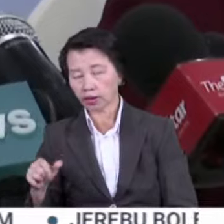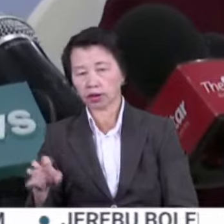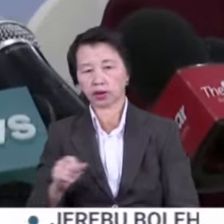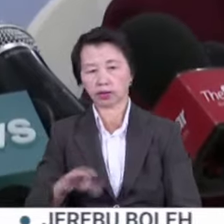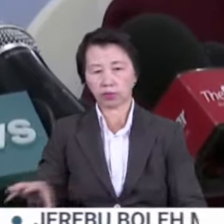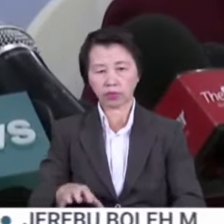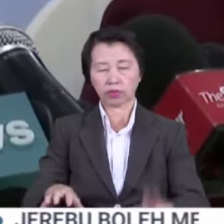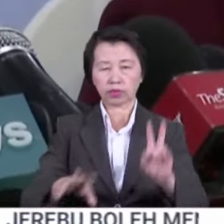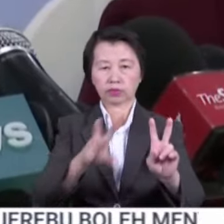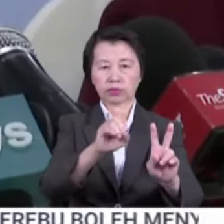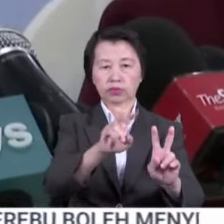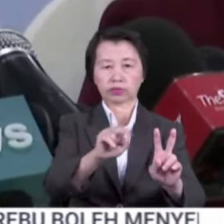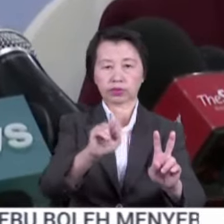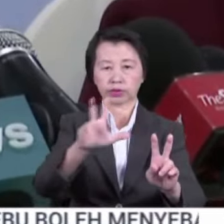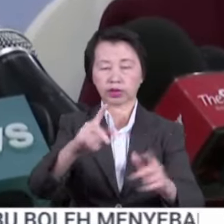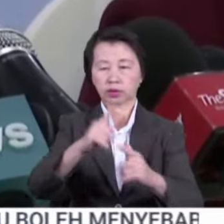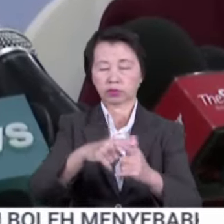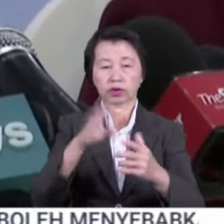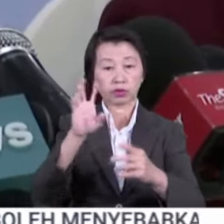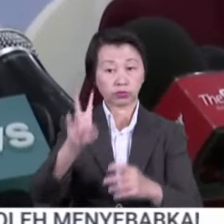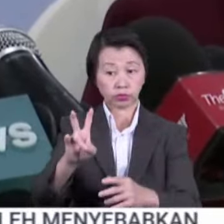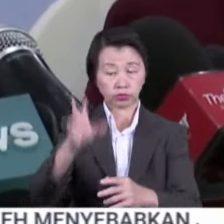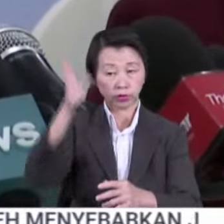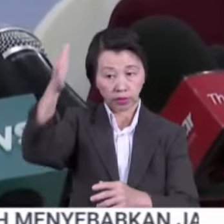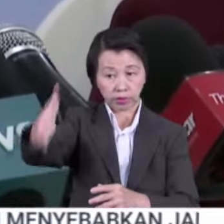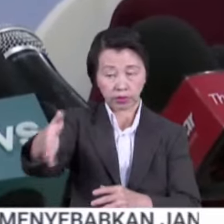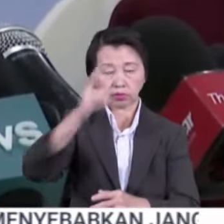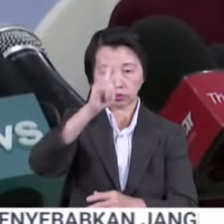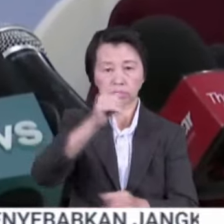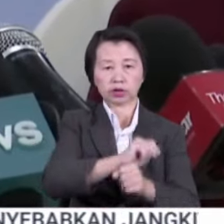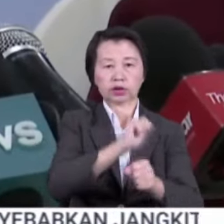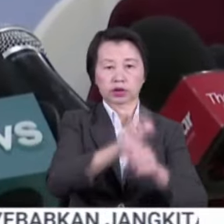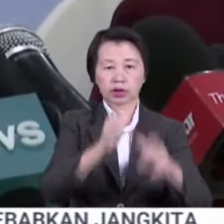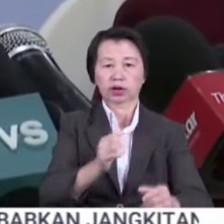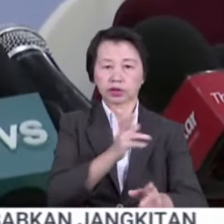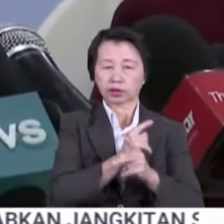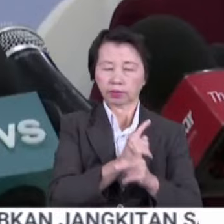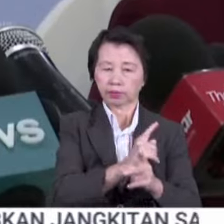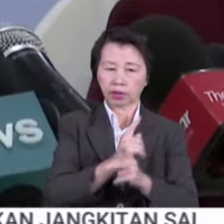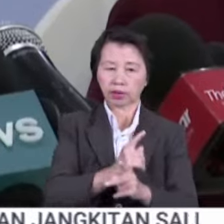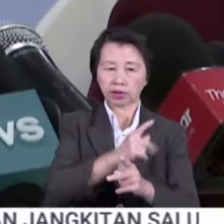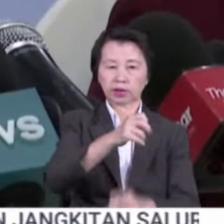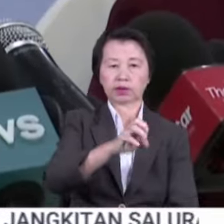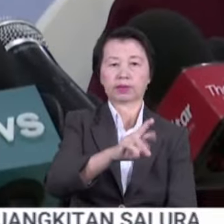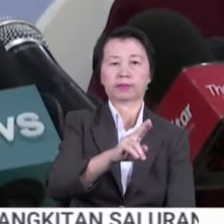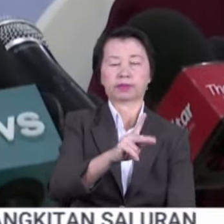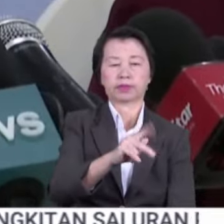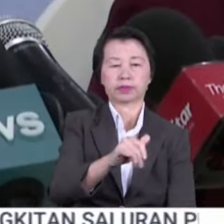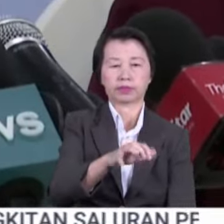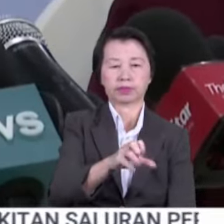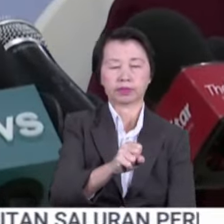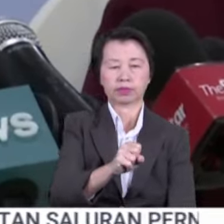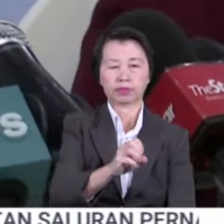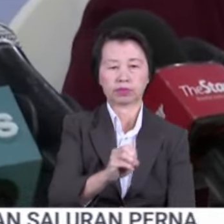2023 pada julai depan bagi memastikan pekerja mendapat perlindungan keselamatan sosial